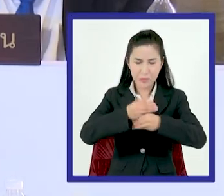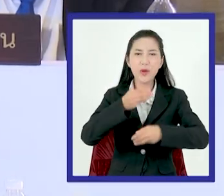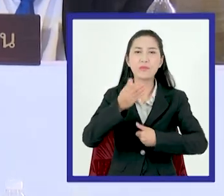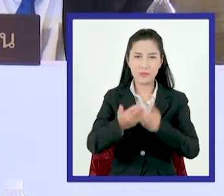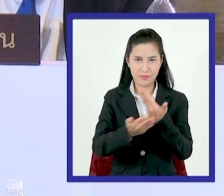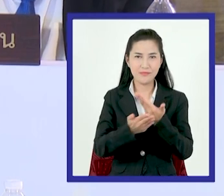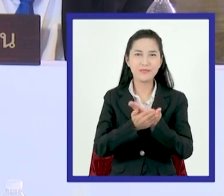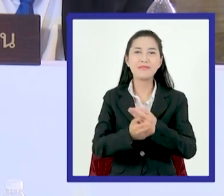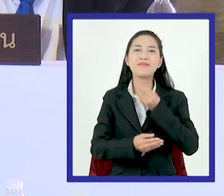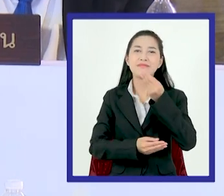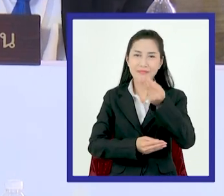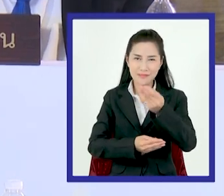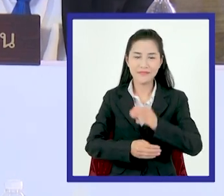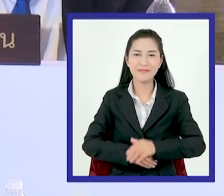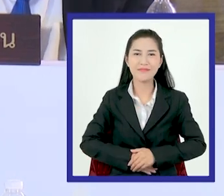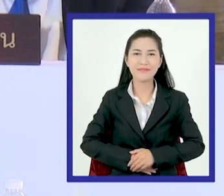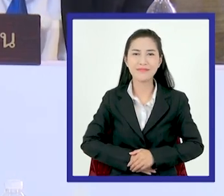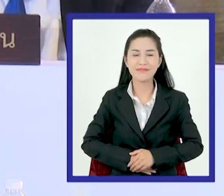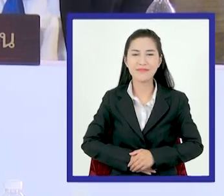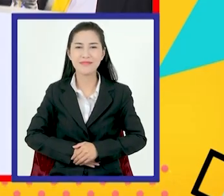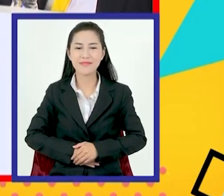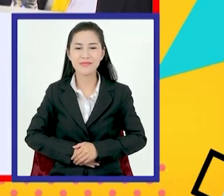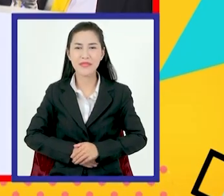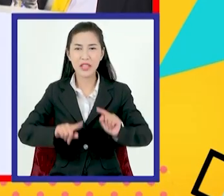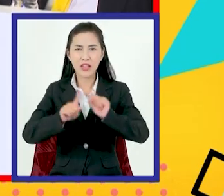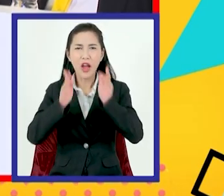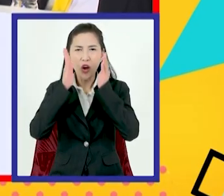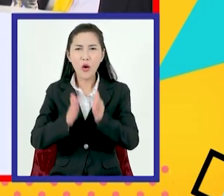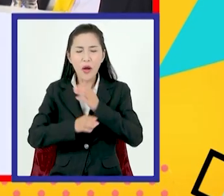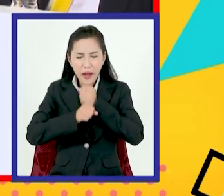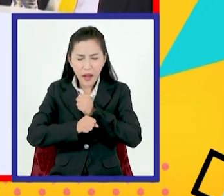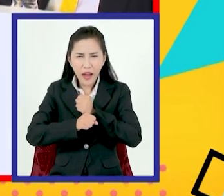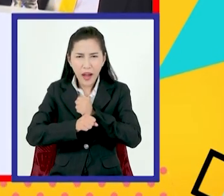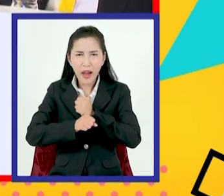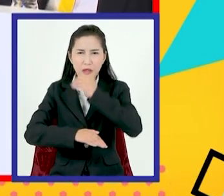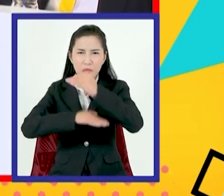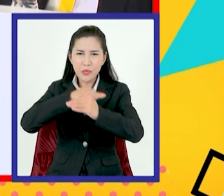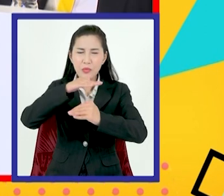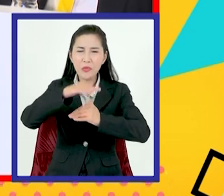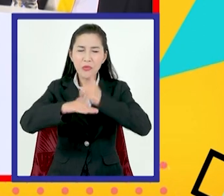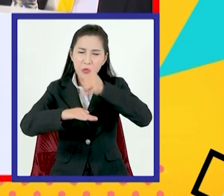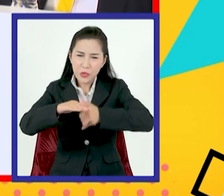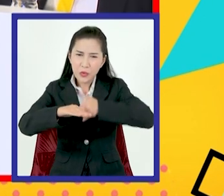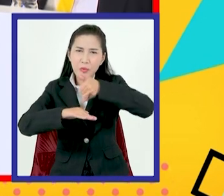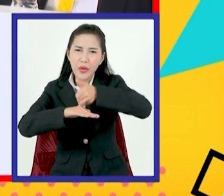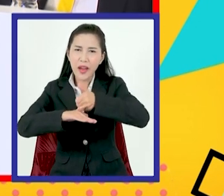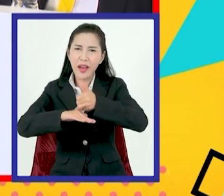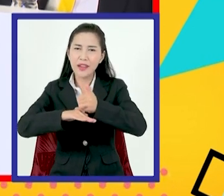แต่ถ้าผู้สูงอายุที่ขึ้นบันไดไม่ไหวเราจะให้นอนข้างล่